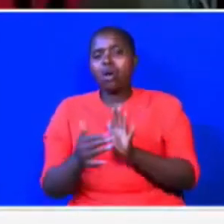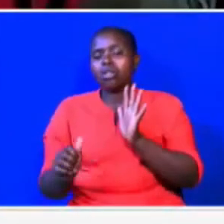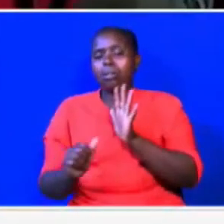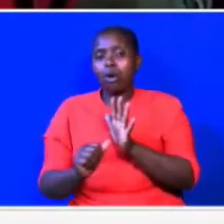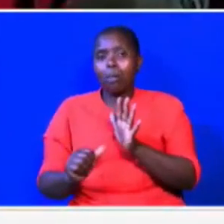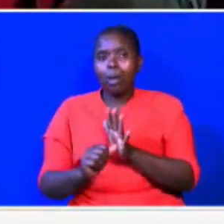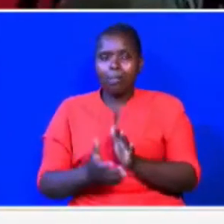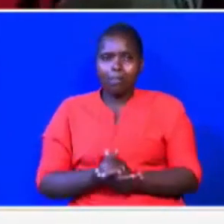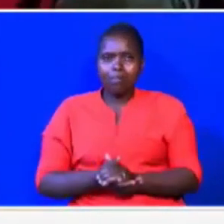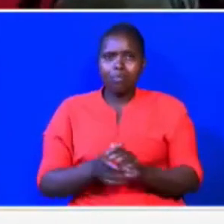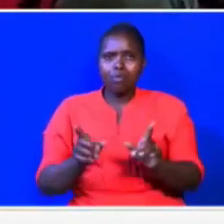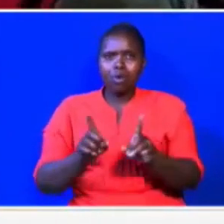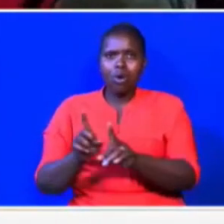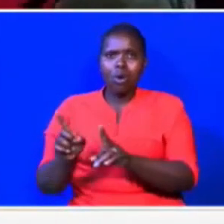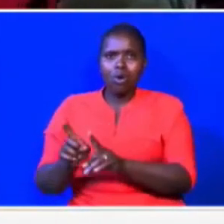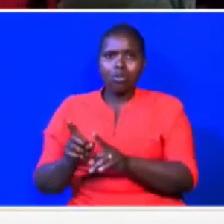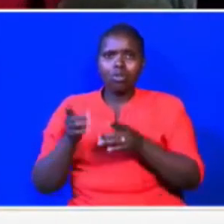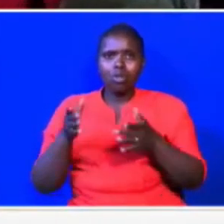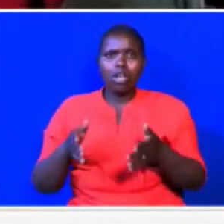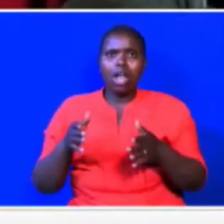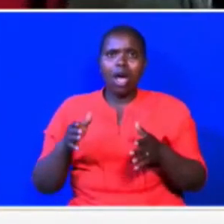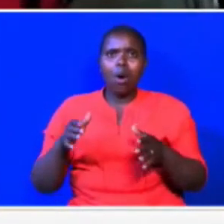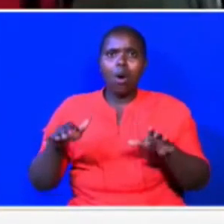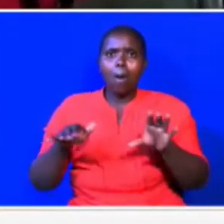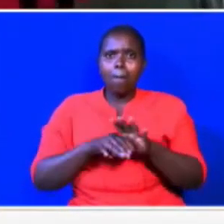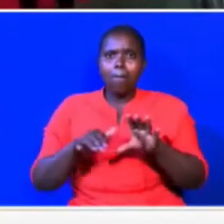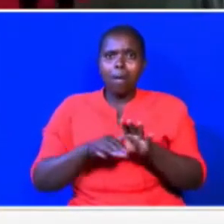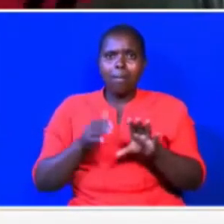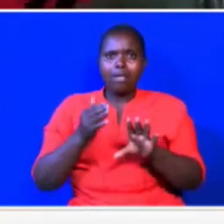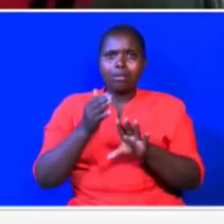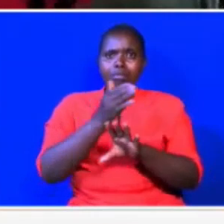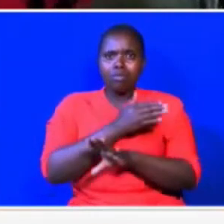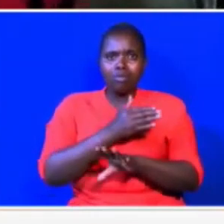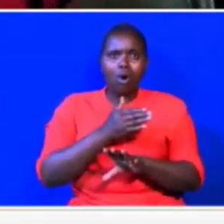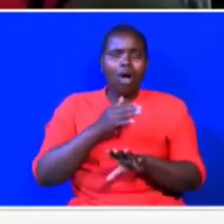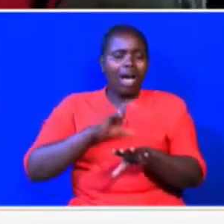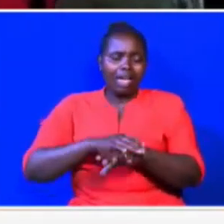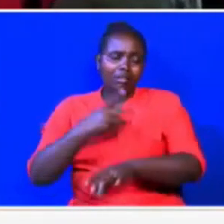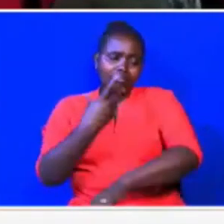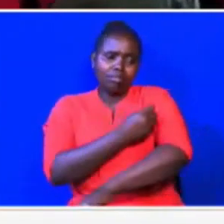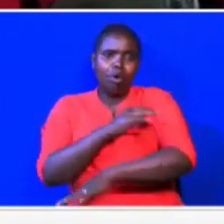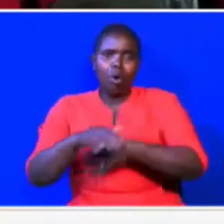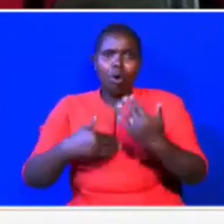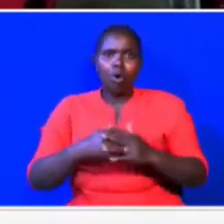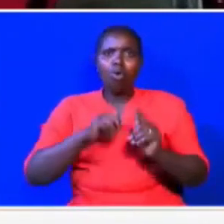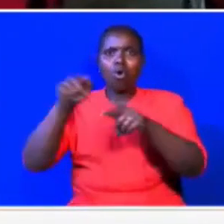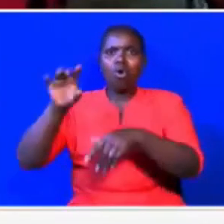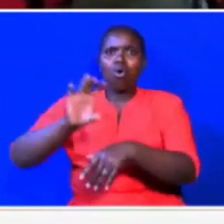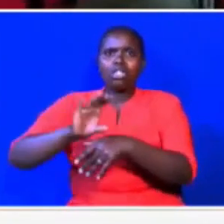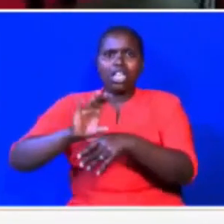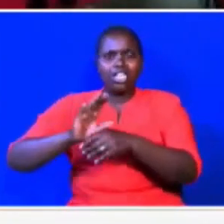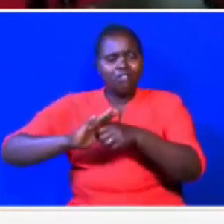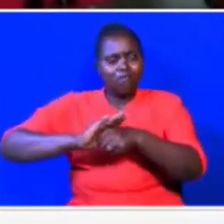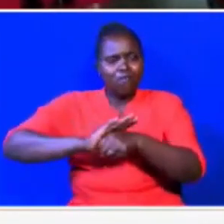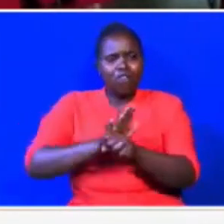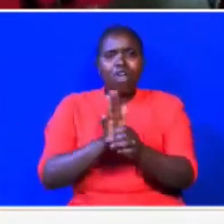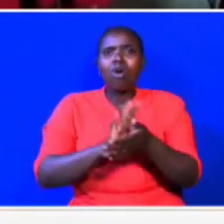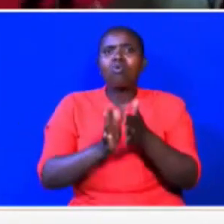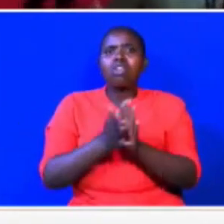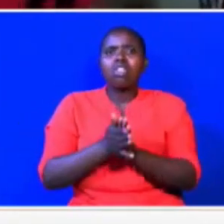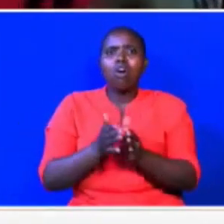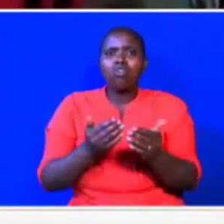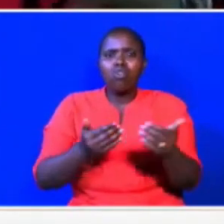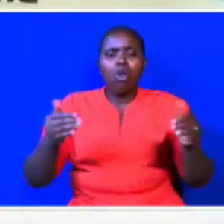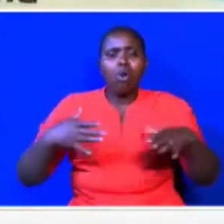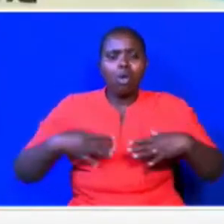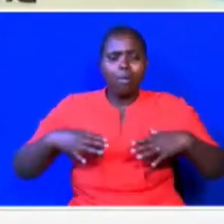zozote. Wakati huo huo, sasa waumini waliopata dozi zote za chanjo watahudhuria ibada vikamilifu bila kuzingatia